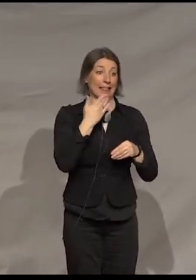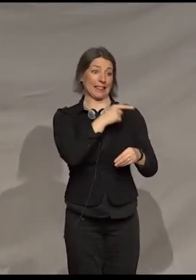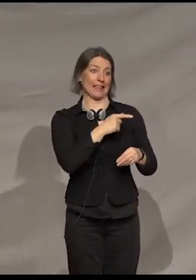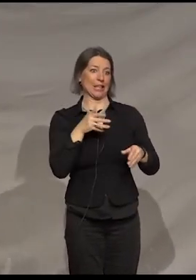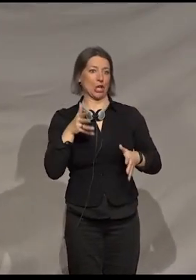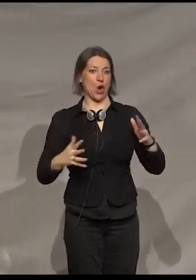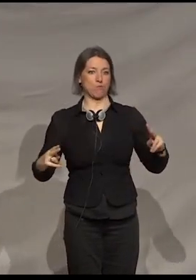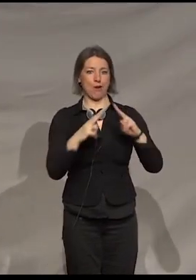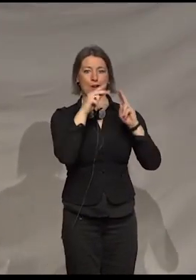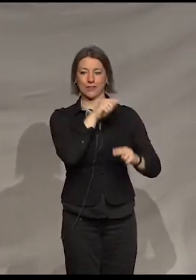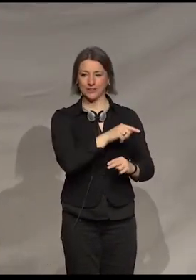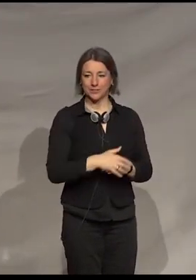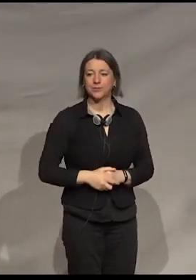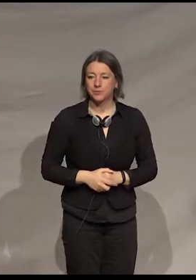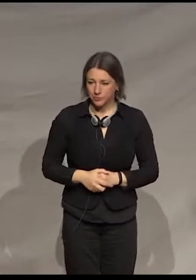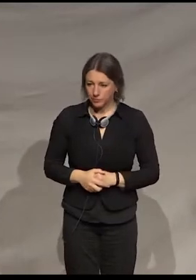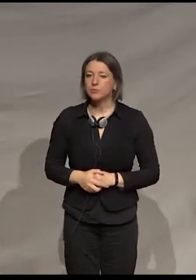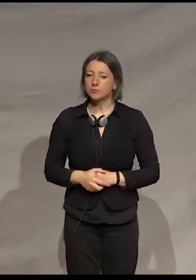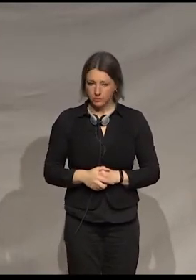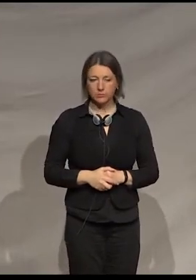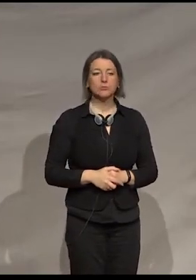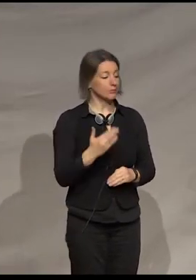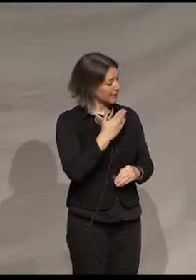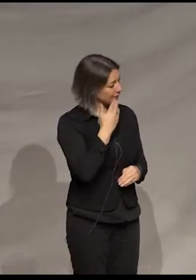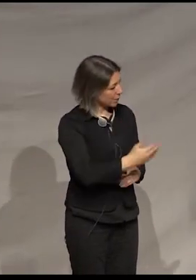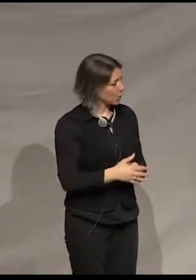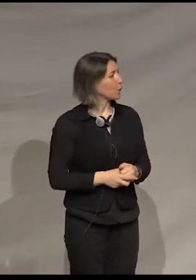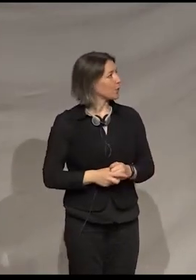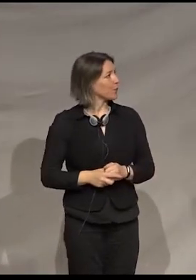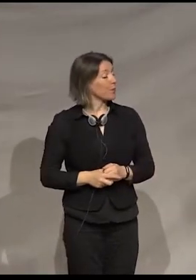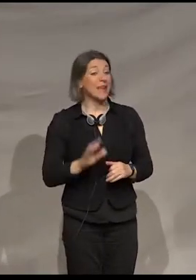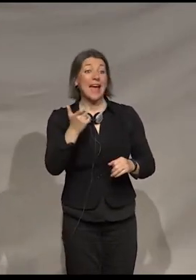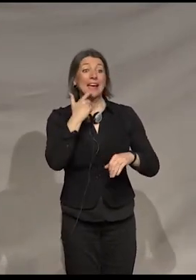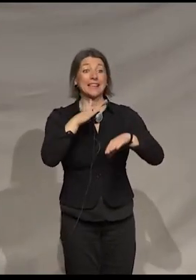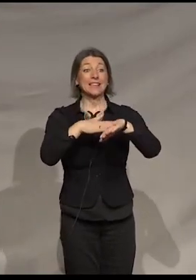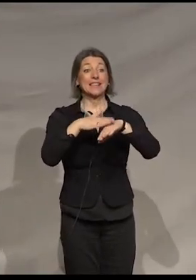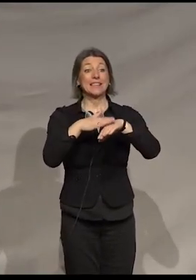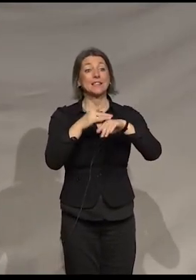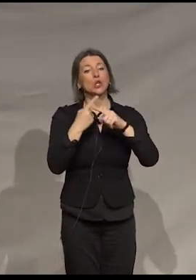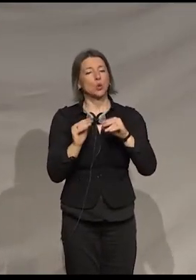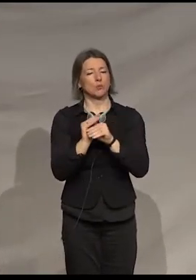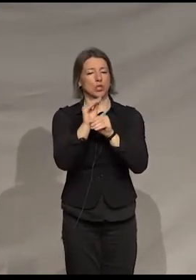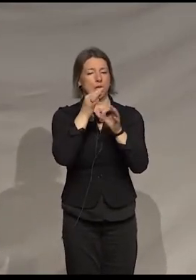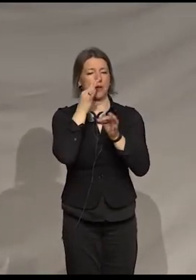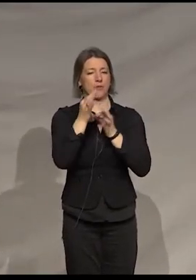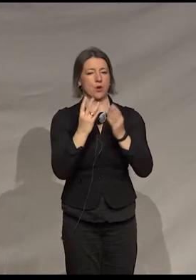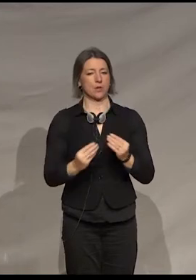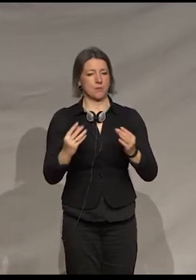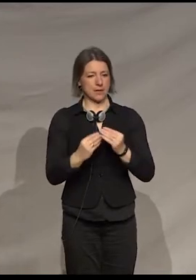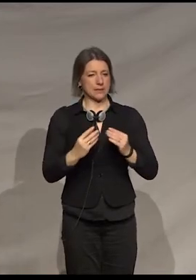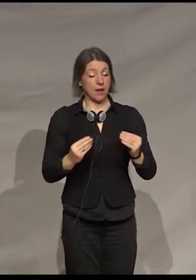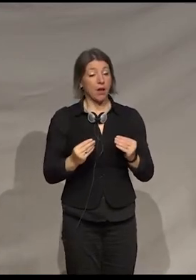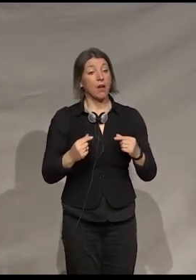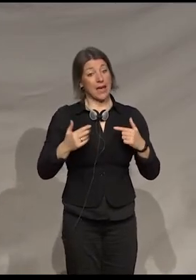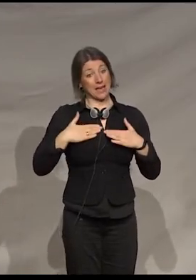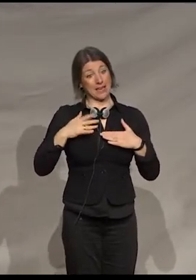Děkujeme za slova, to bylo představení pana Jirky Jambora. Já bych chtěl říct jen pár finálních slov, které jsou to, že se